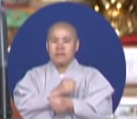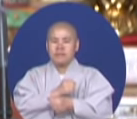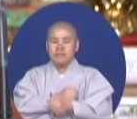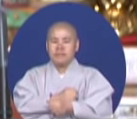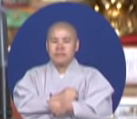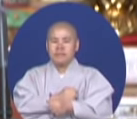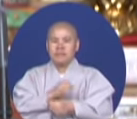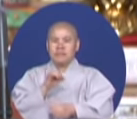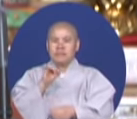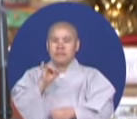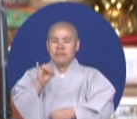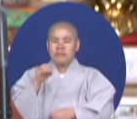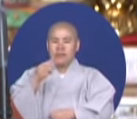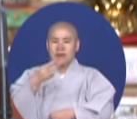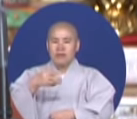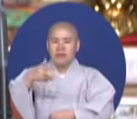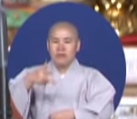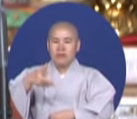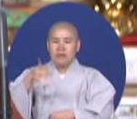신료징하야